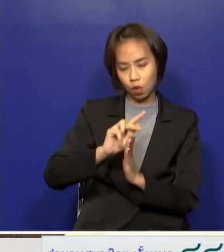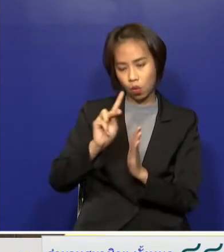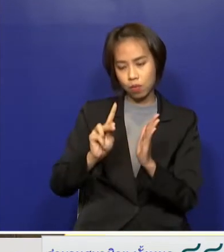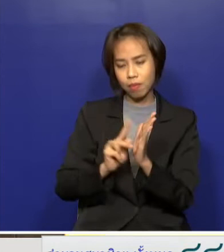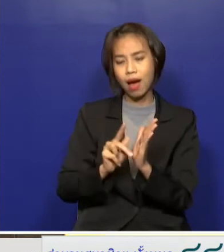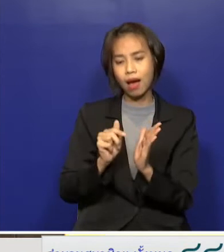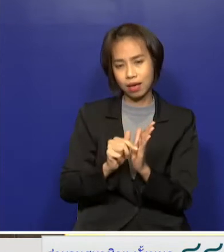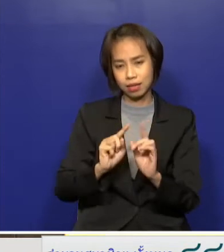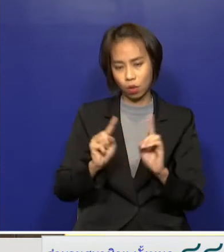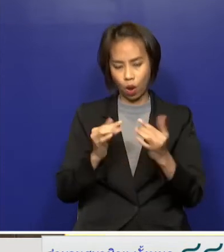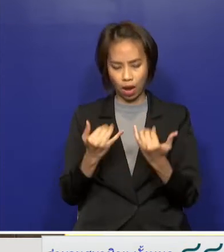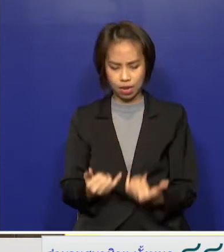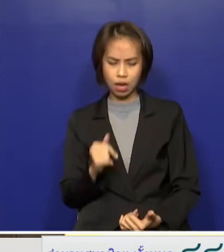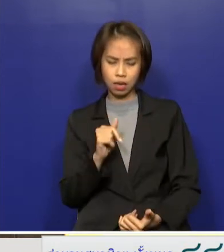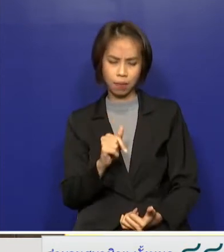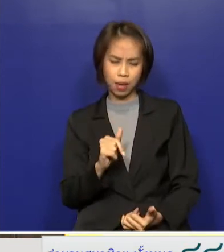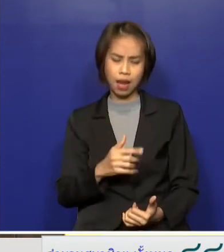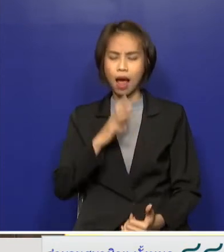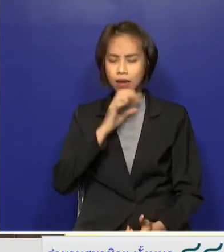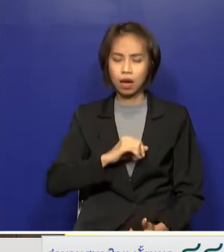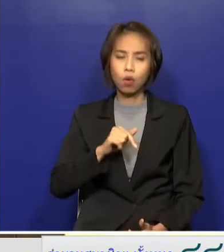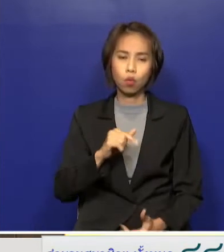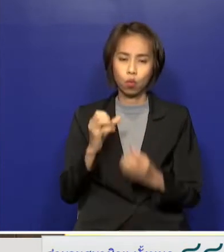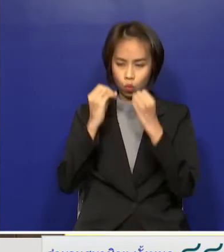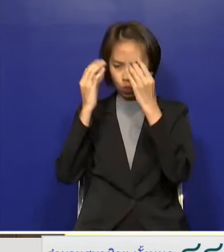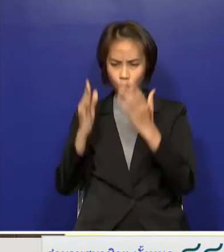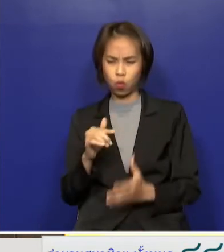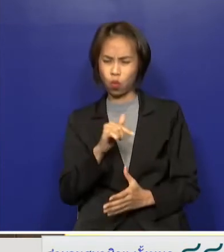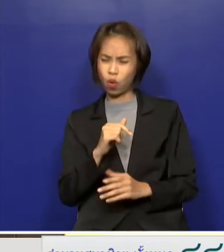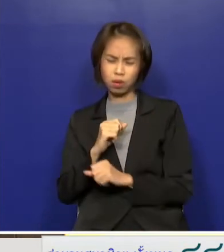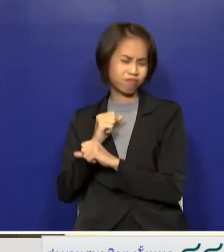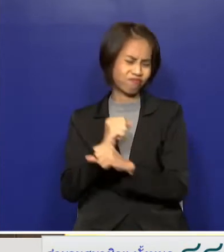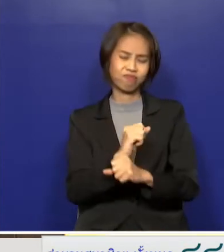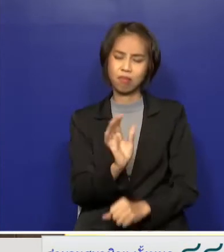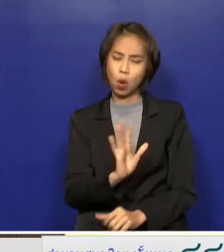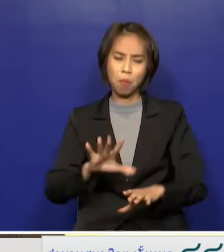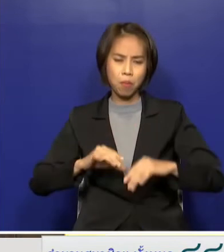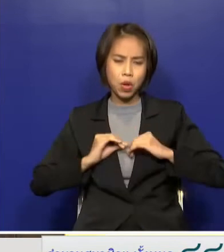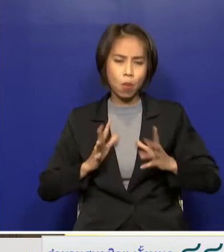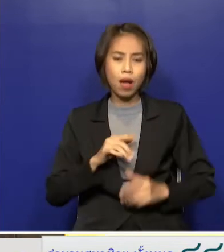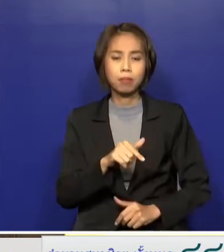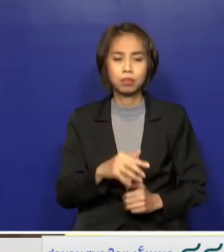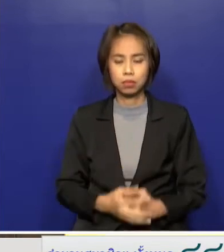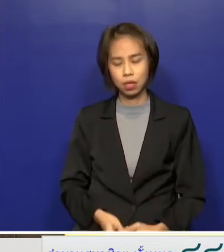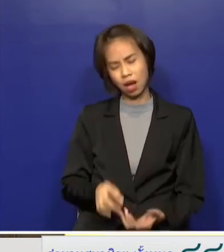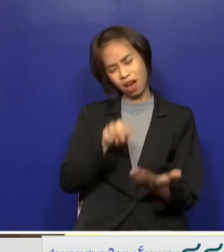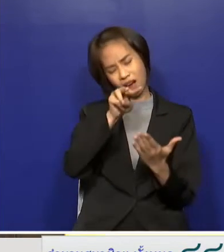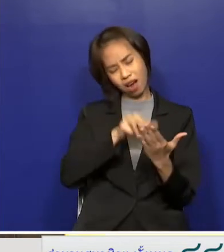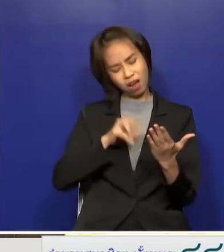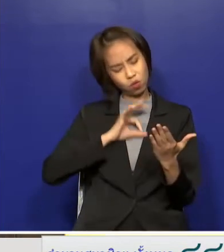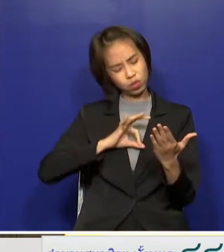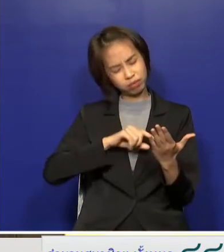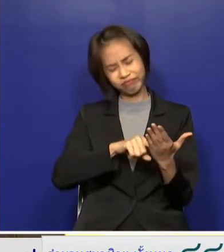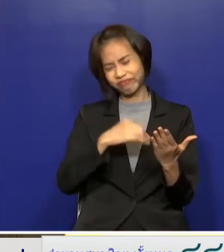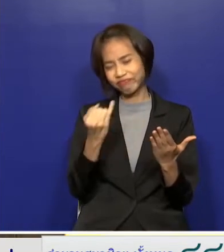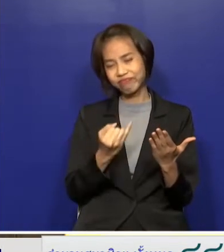างเดิมที่มีความครูออกมาคัดค้านใครที่อ่านก็รู้ว่าพิกลพิการแล้วก็ไม่ได้รับการแก้